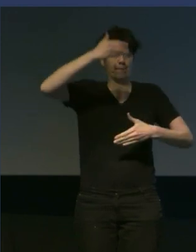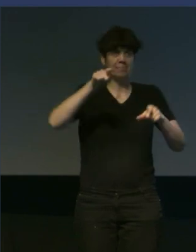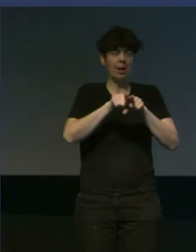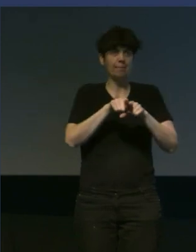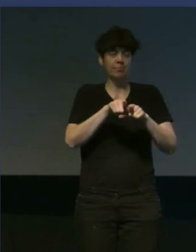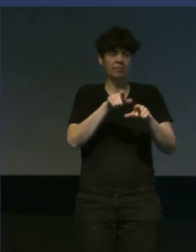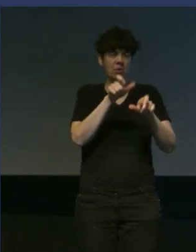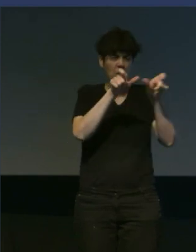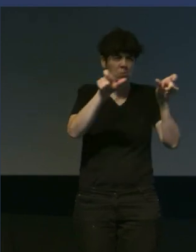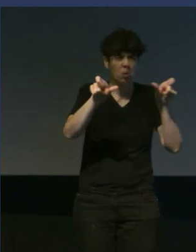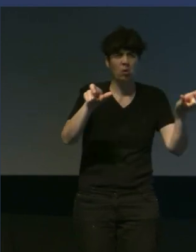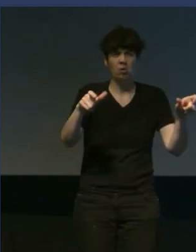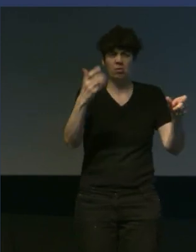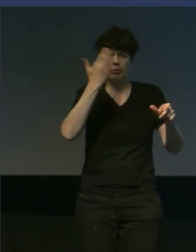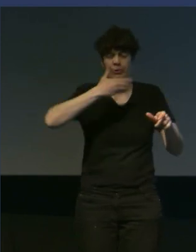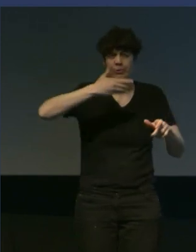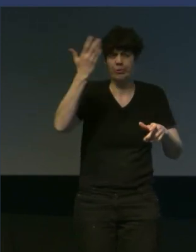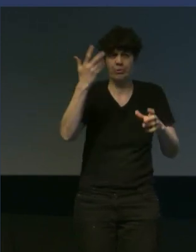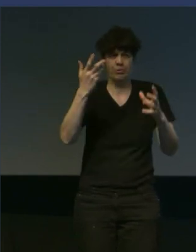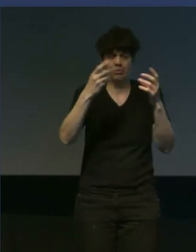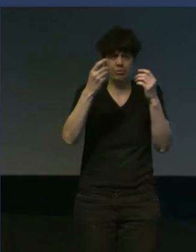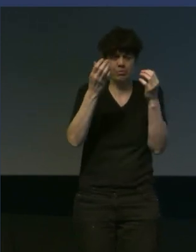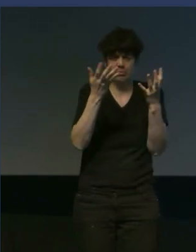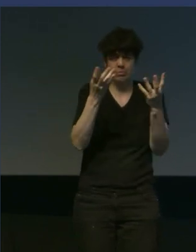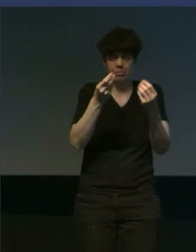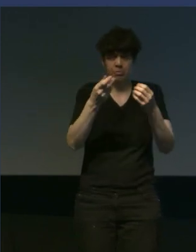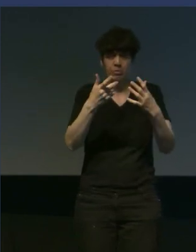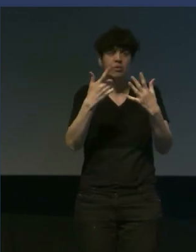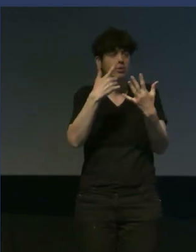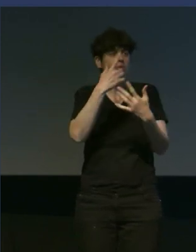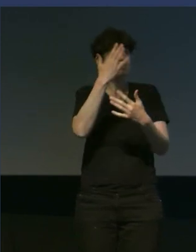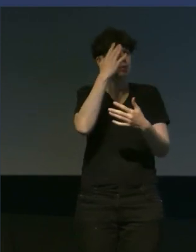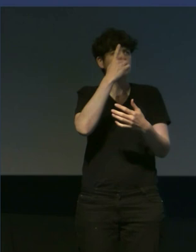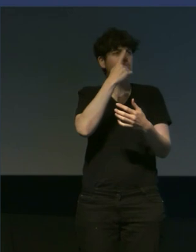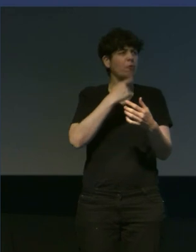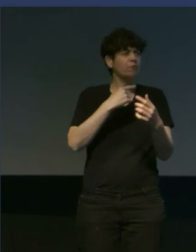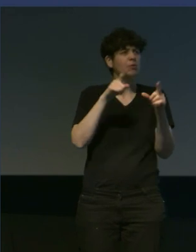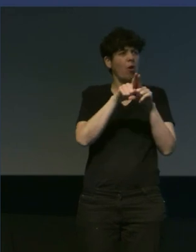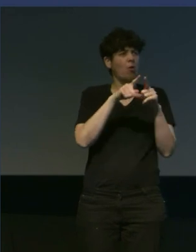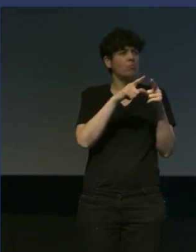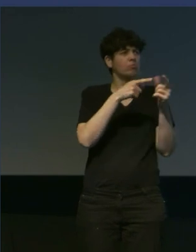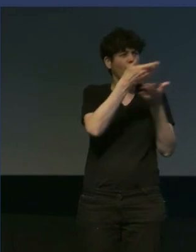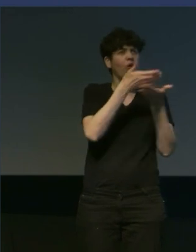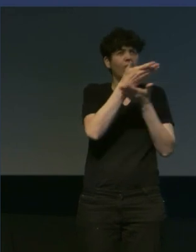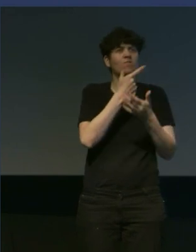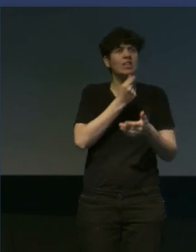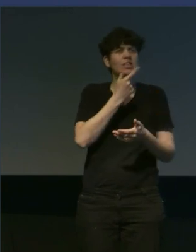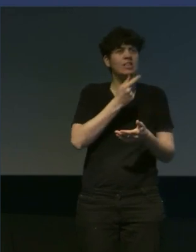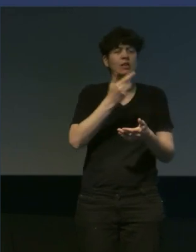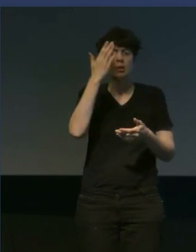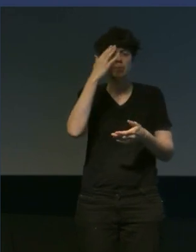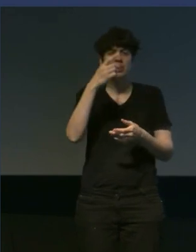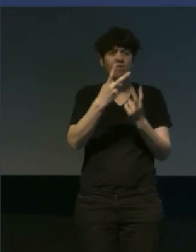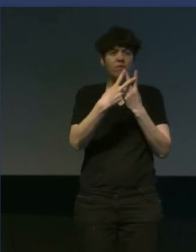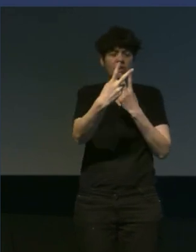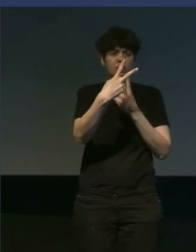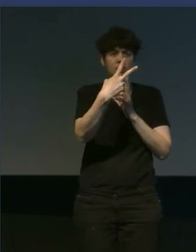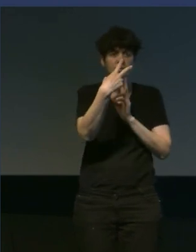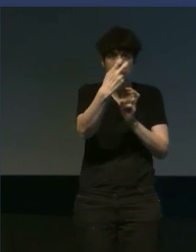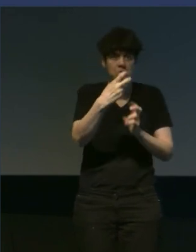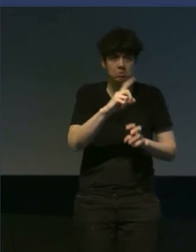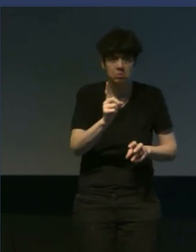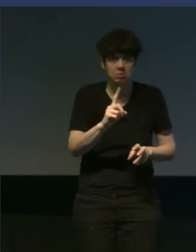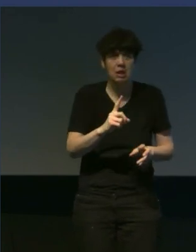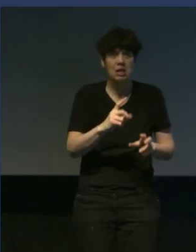parce que de parler entre pairs, c'est plus simple que de parler à quelqu'un qui ne connaît pas ou qui connaît rien de notre sujet. Et il y en a quand